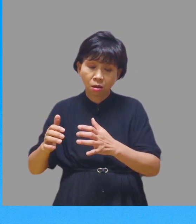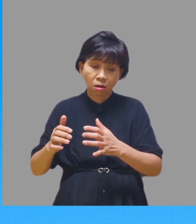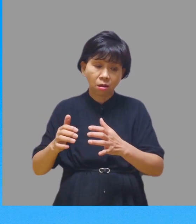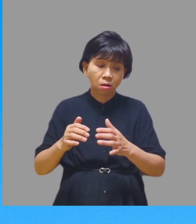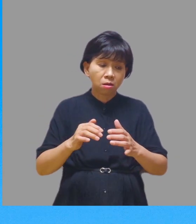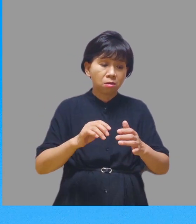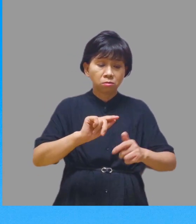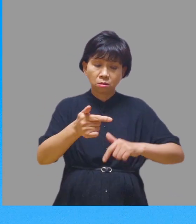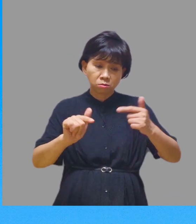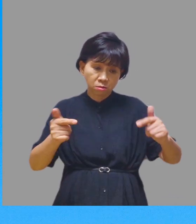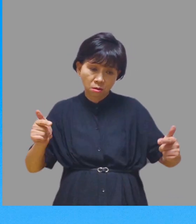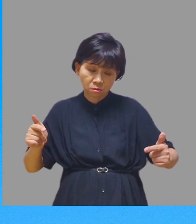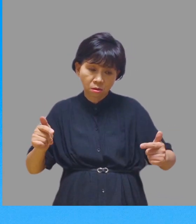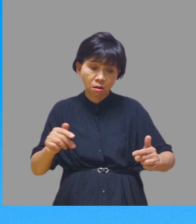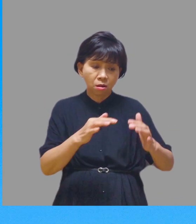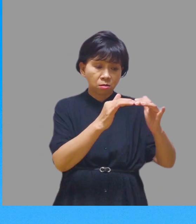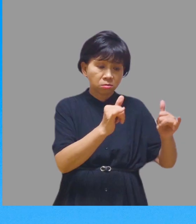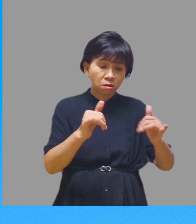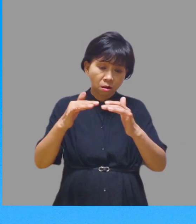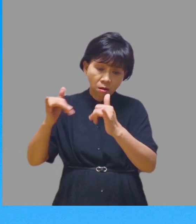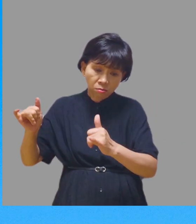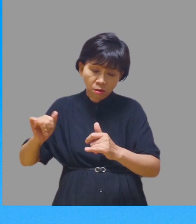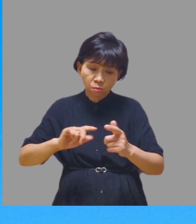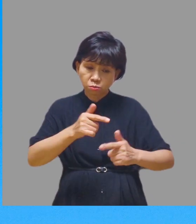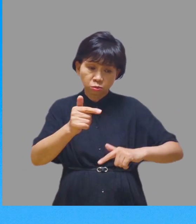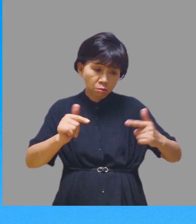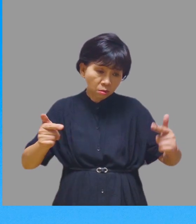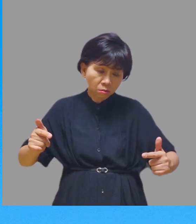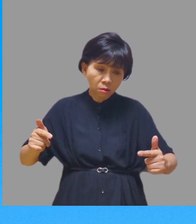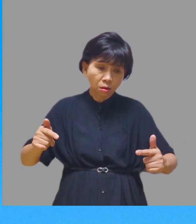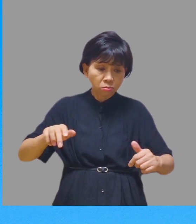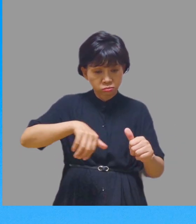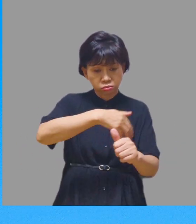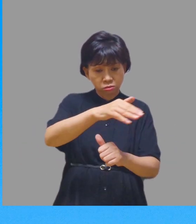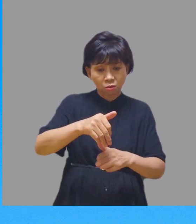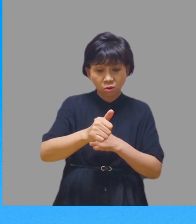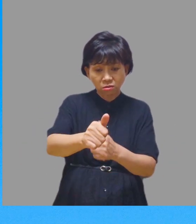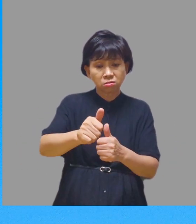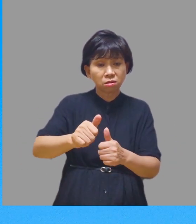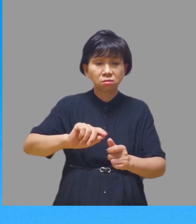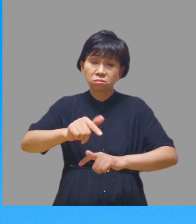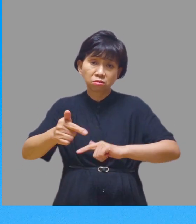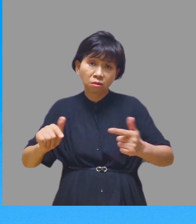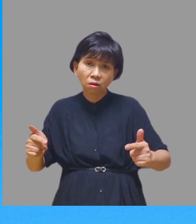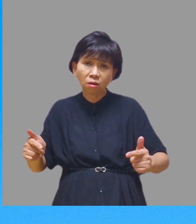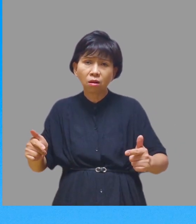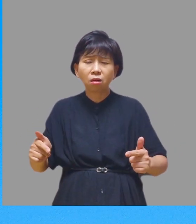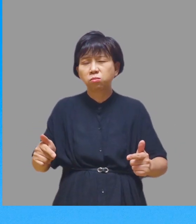따라 다른 어처구니 없는 일들이 있게 된 겁니다.